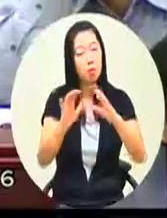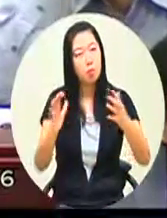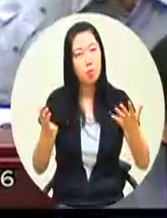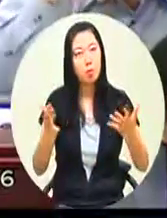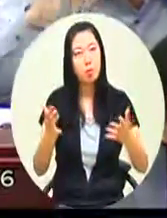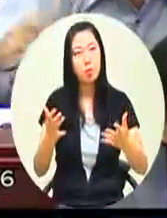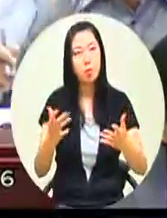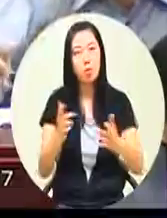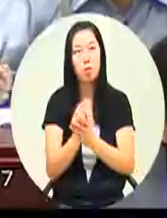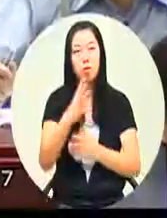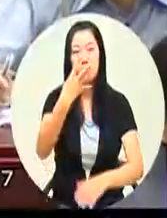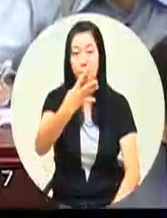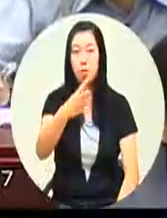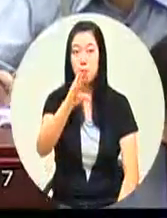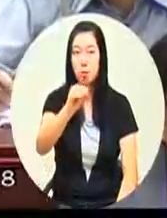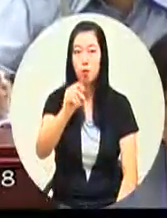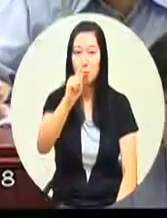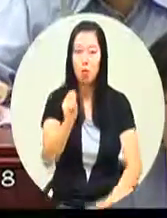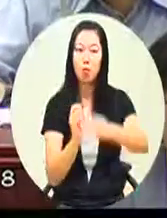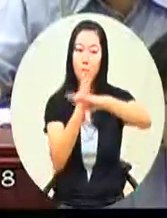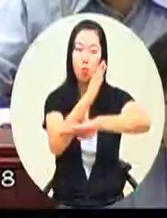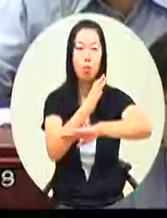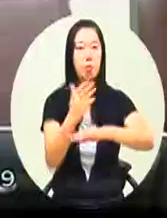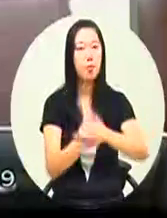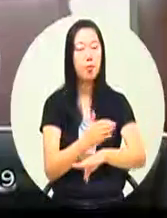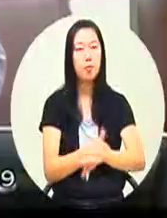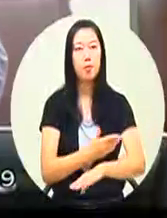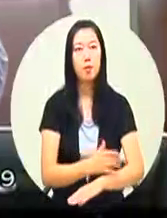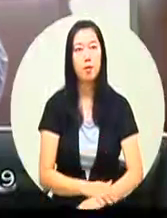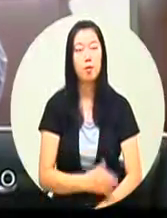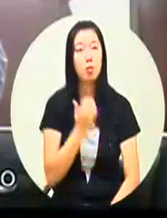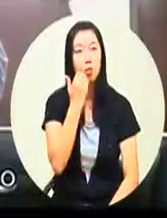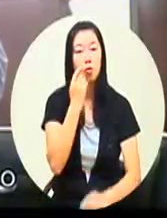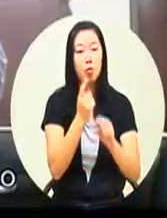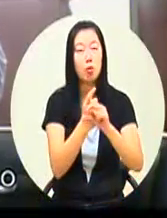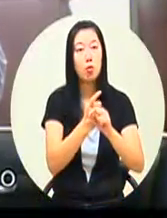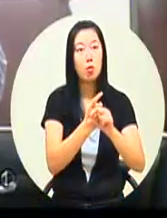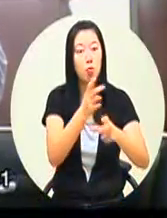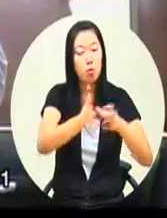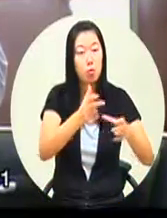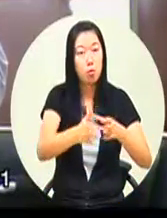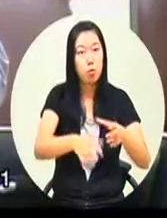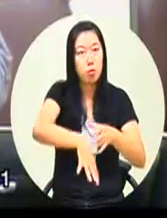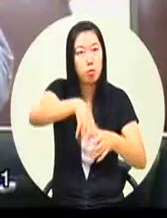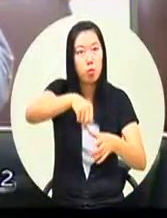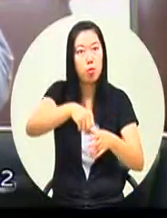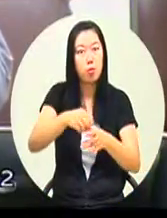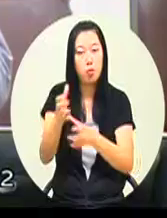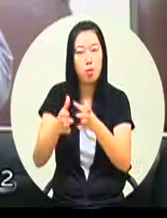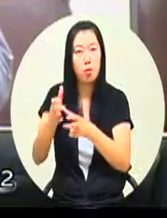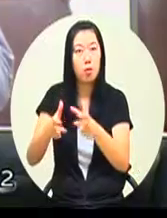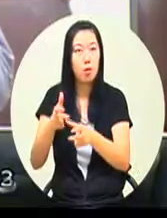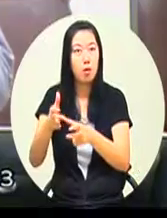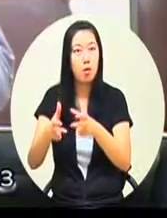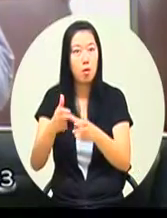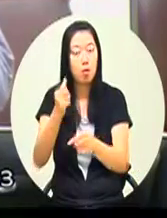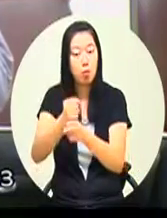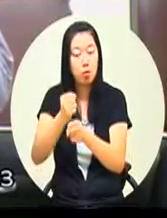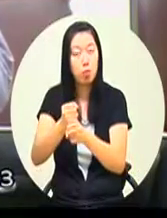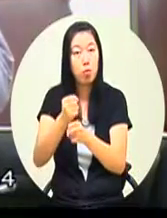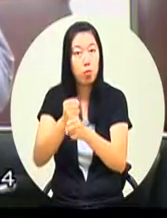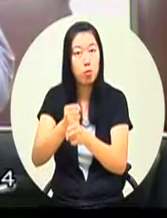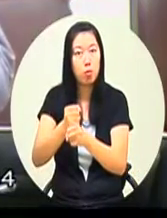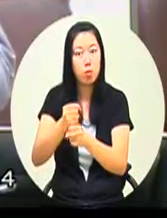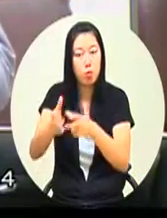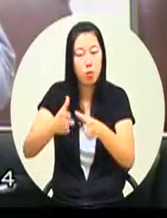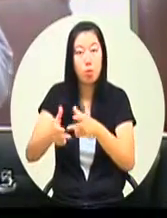会超出4万吨， 那所以说如果中油现在没有炼油了嘛，那这些水是用去哪